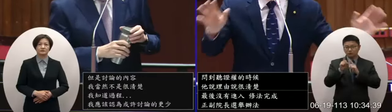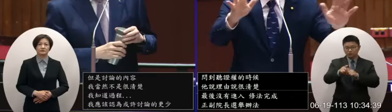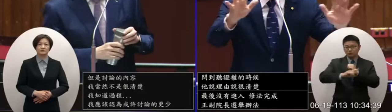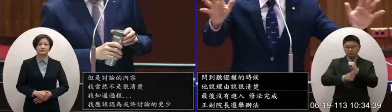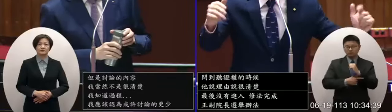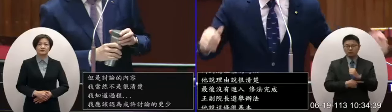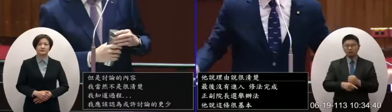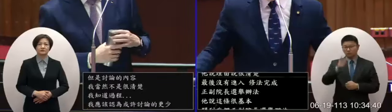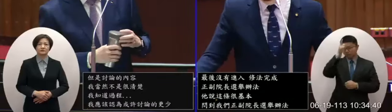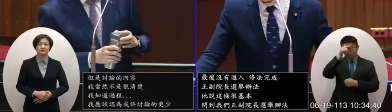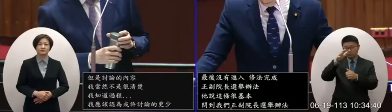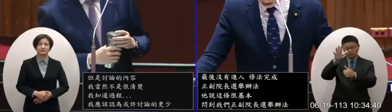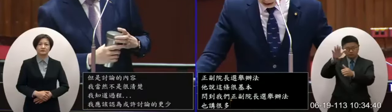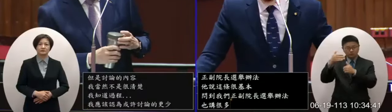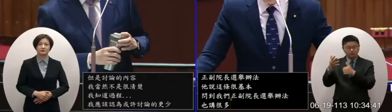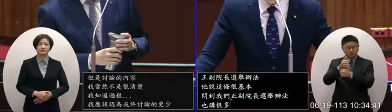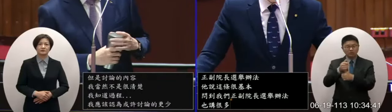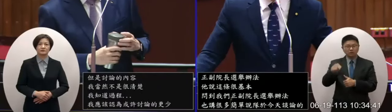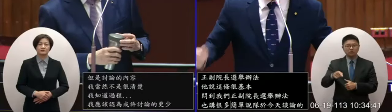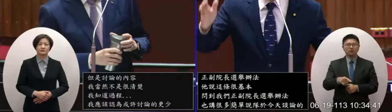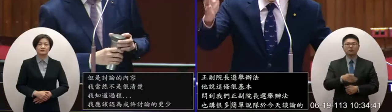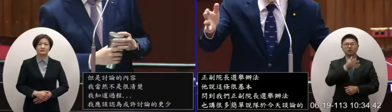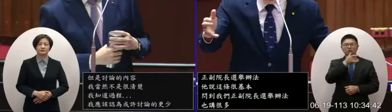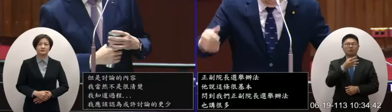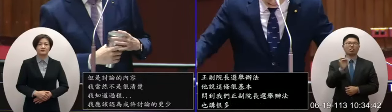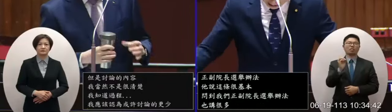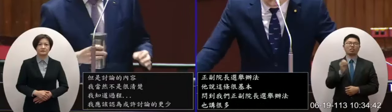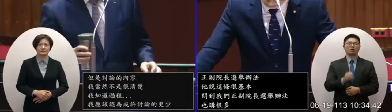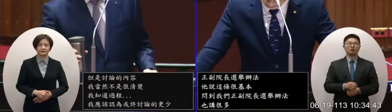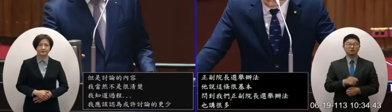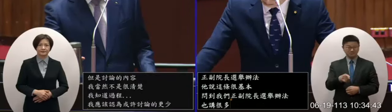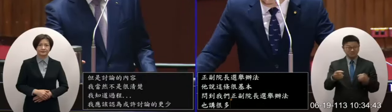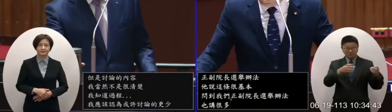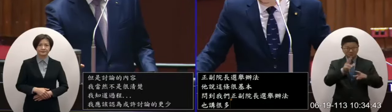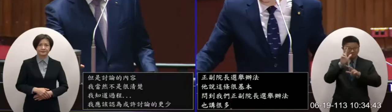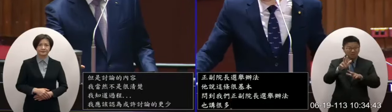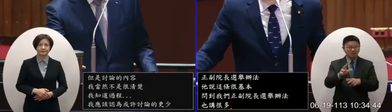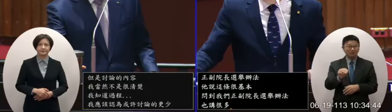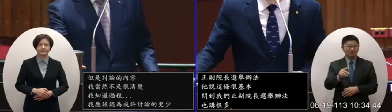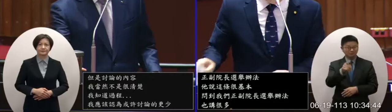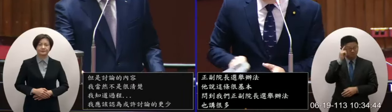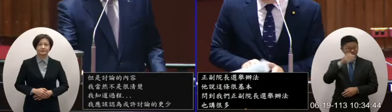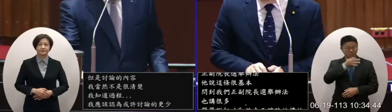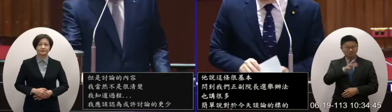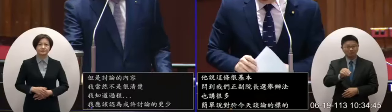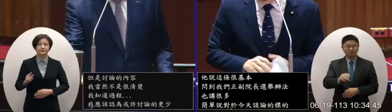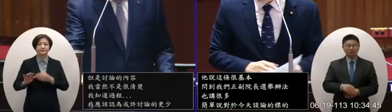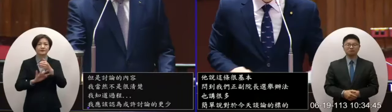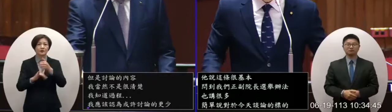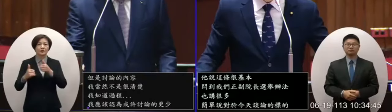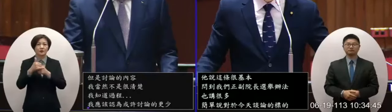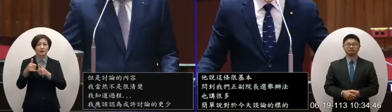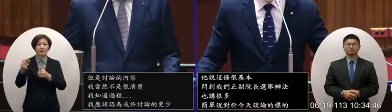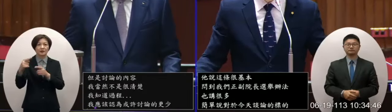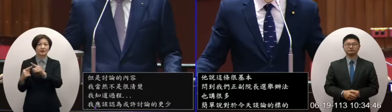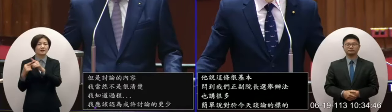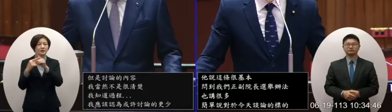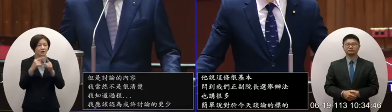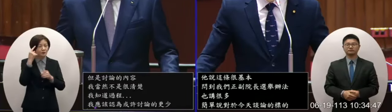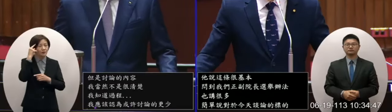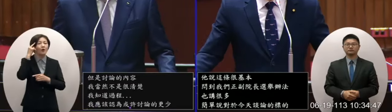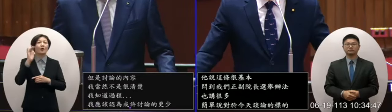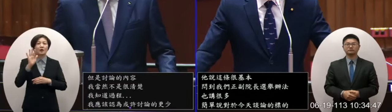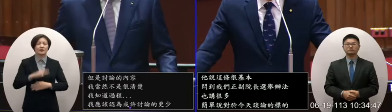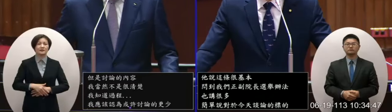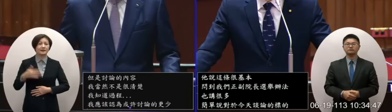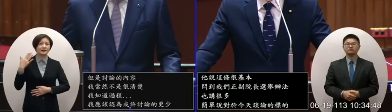总召呢是完全没有发言，所以你认为这样的讨论充分吗？ 委员在现场有临场的感觉，我想过